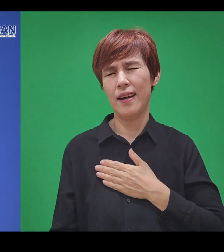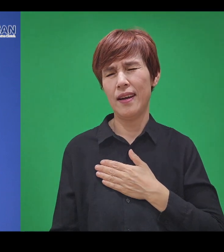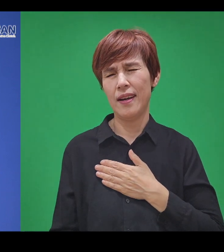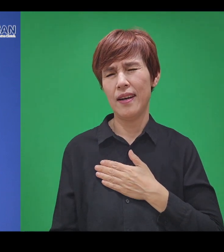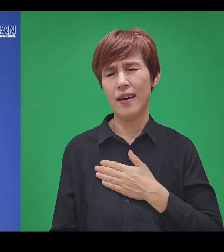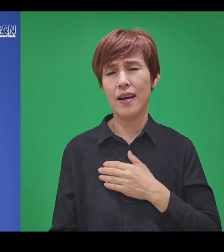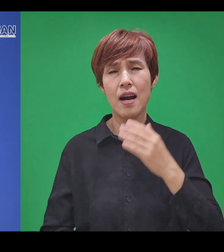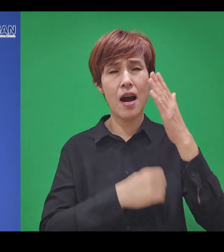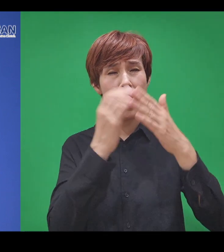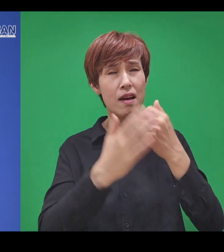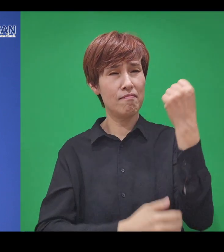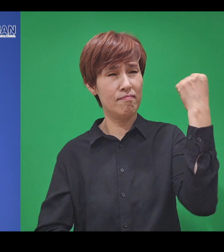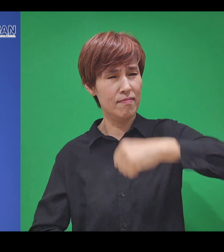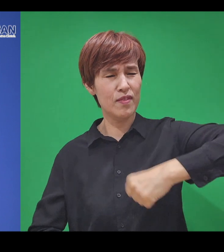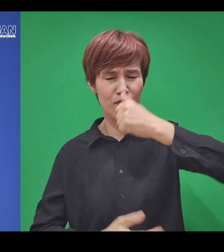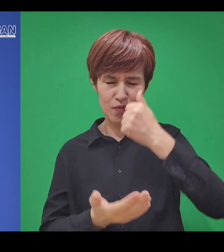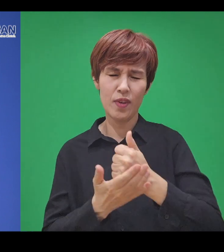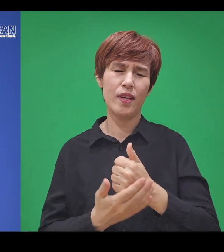하나님을 반역한 죄로,